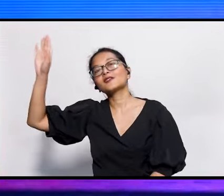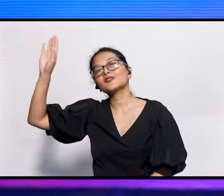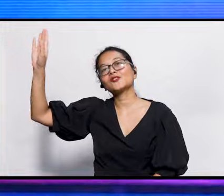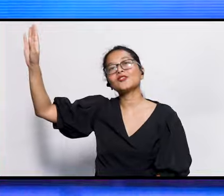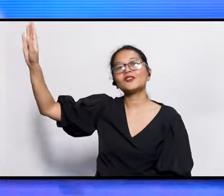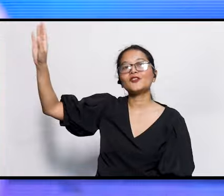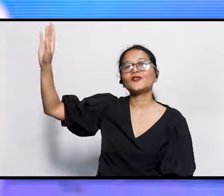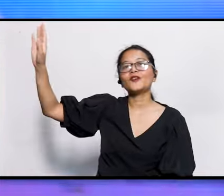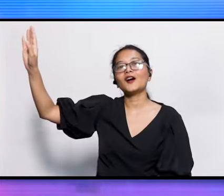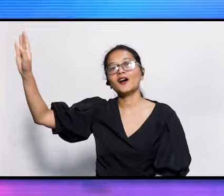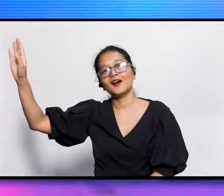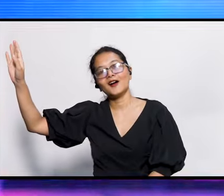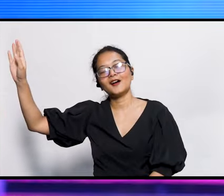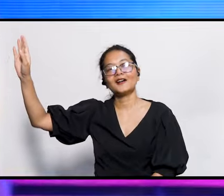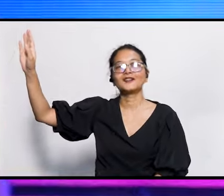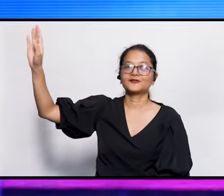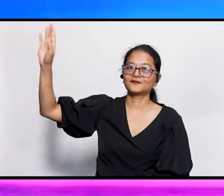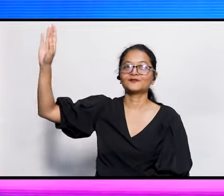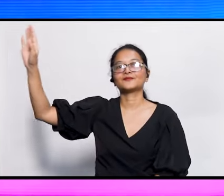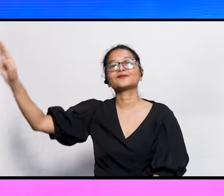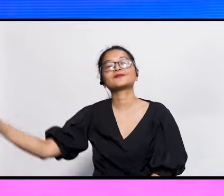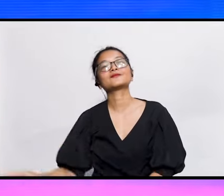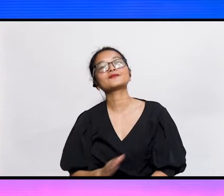That is who you are